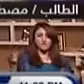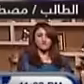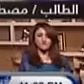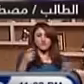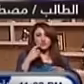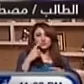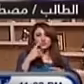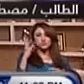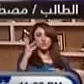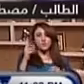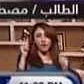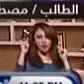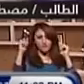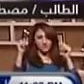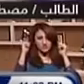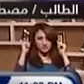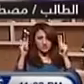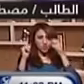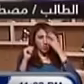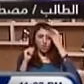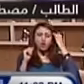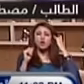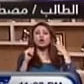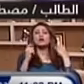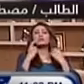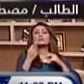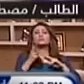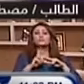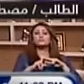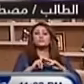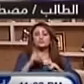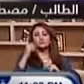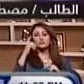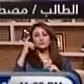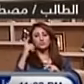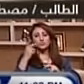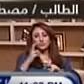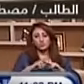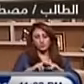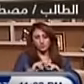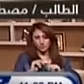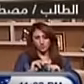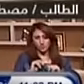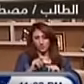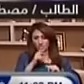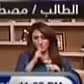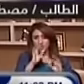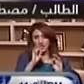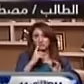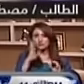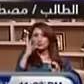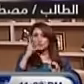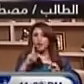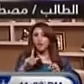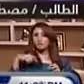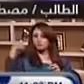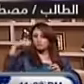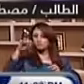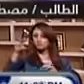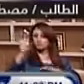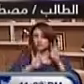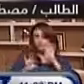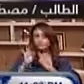هي اللي ما حطوش قائد ولا ما فضلوش في الحكم. طب وانت سبت لهم فرصه؟ ما انت كل خمس